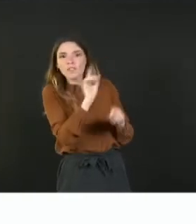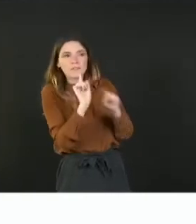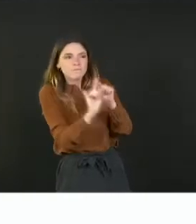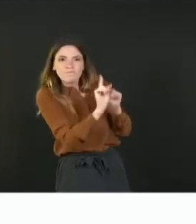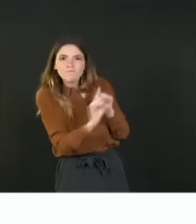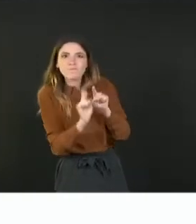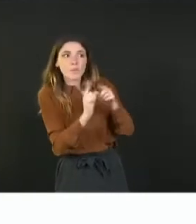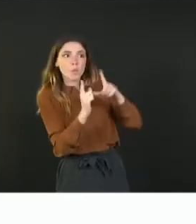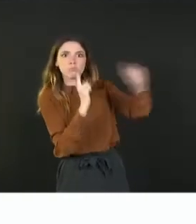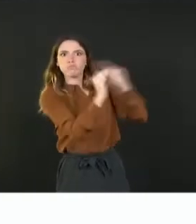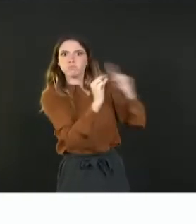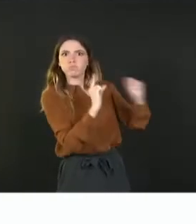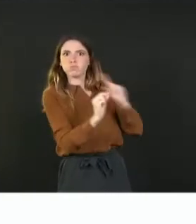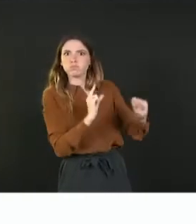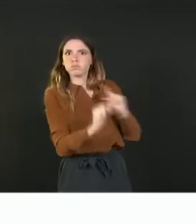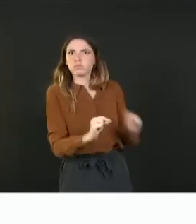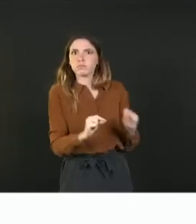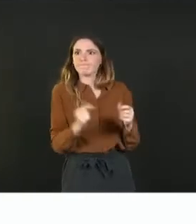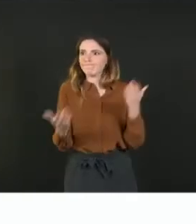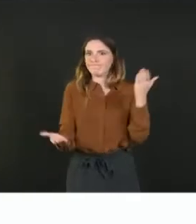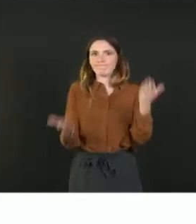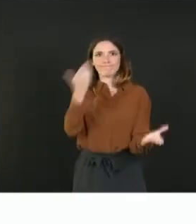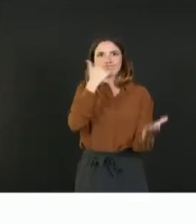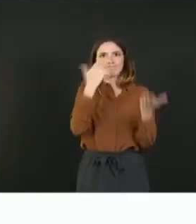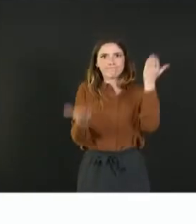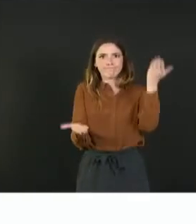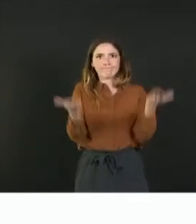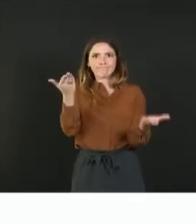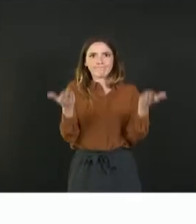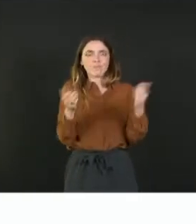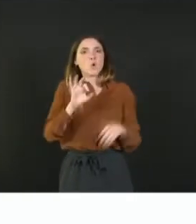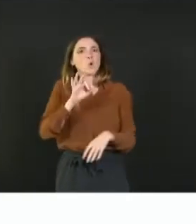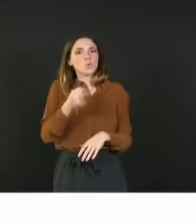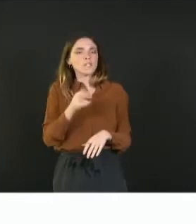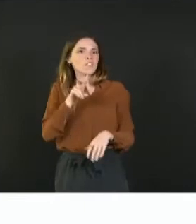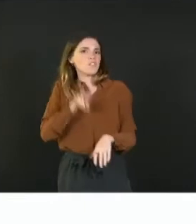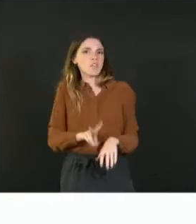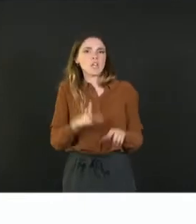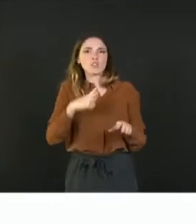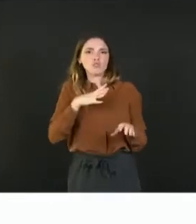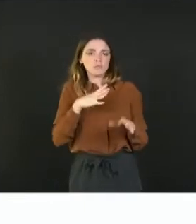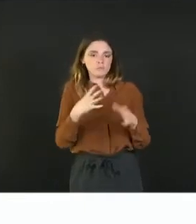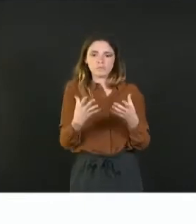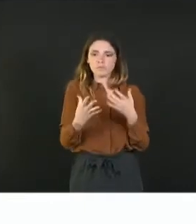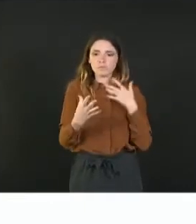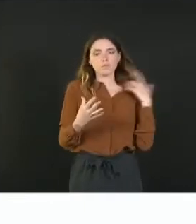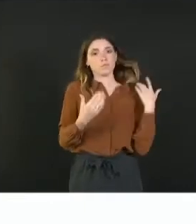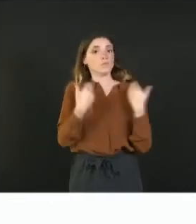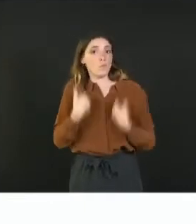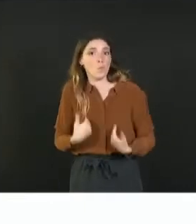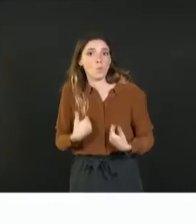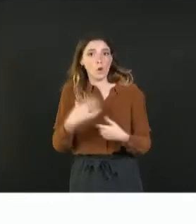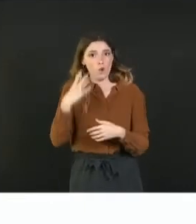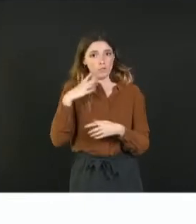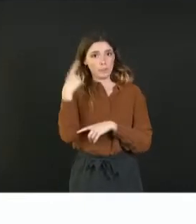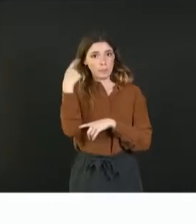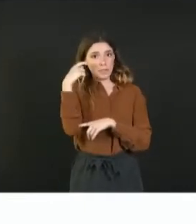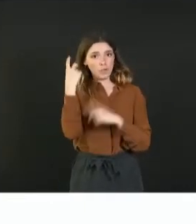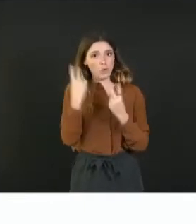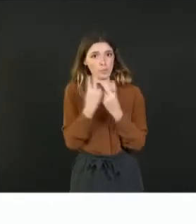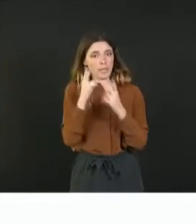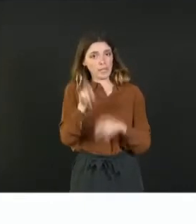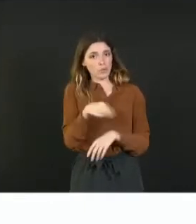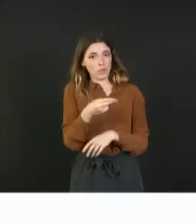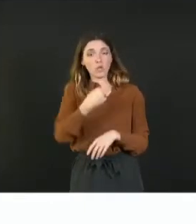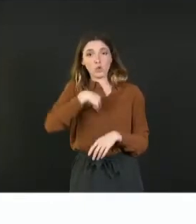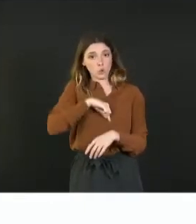qu'il me semble-t-il, il faut toujours trouver l'équilibre entre des secteurs, puisque je suis un ancien président de parc naturel,